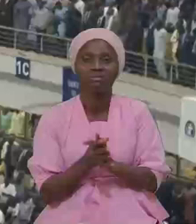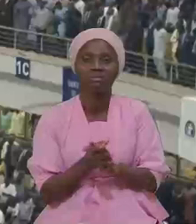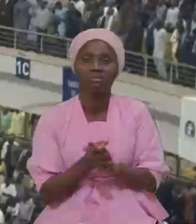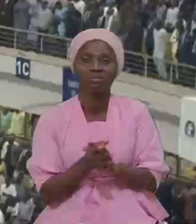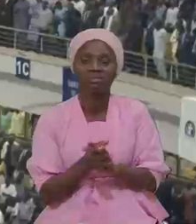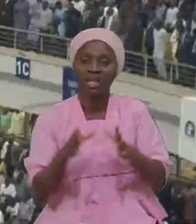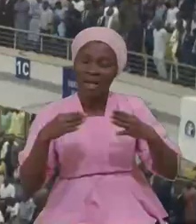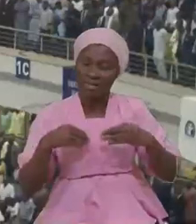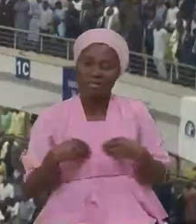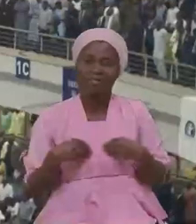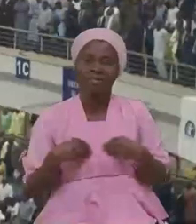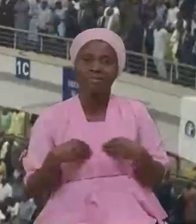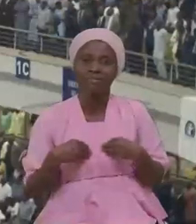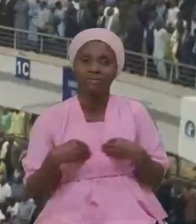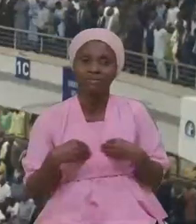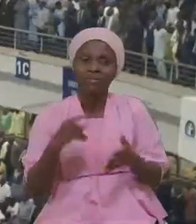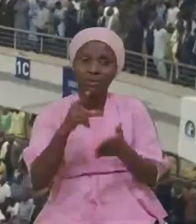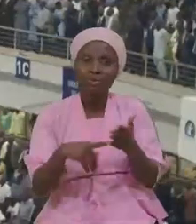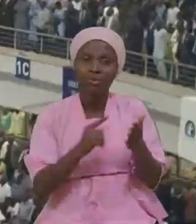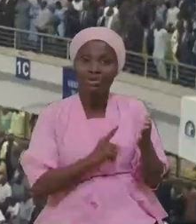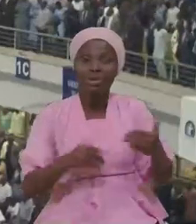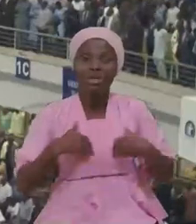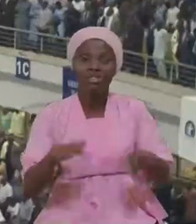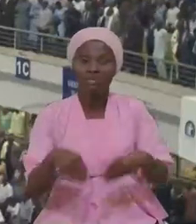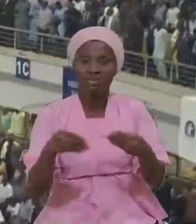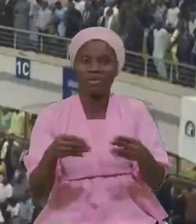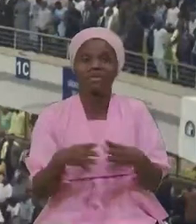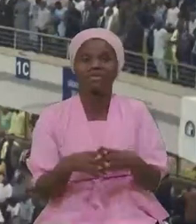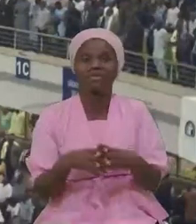Accepte ce que le Seigneur a pourvu.